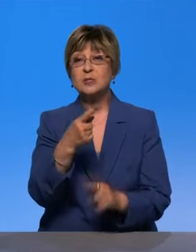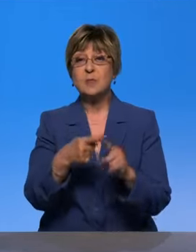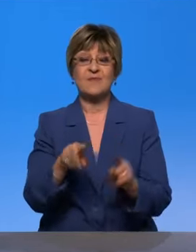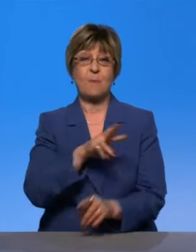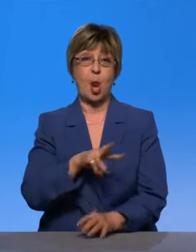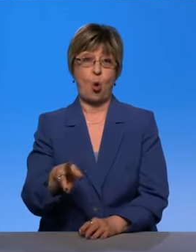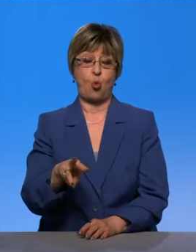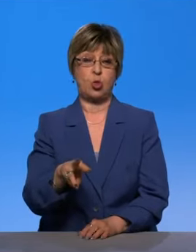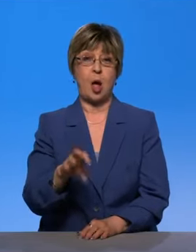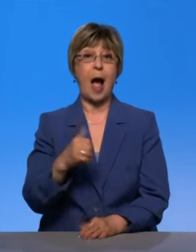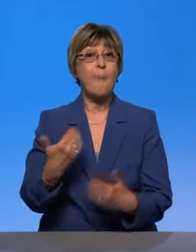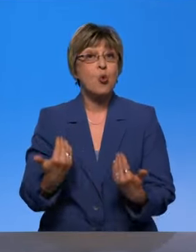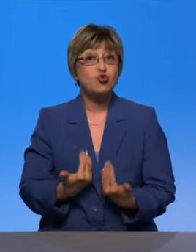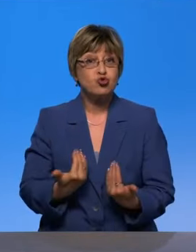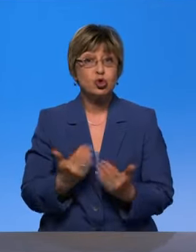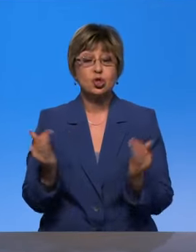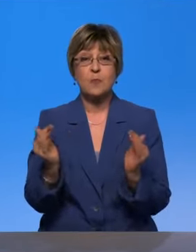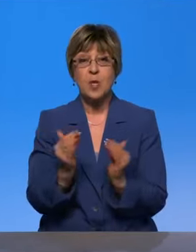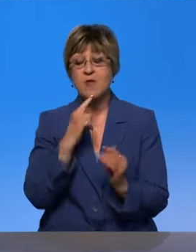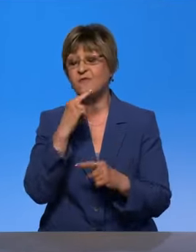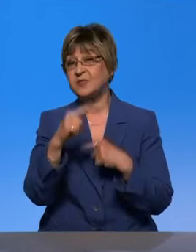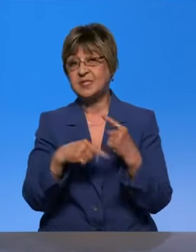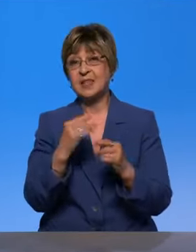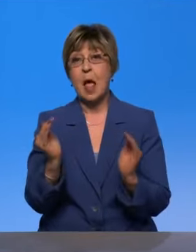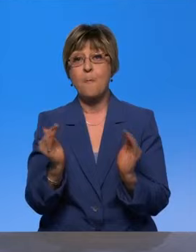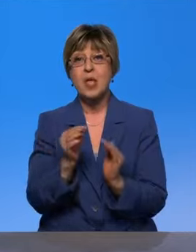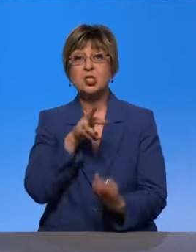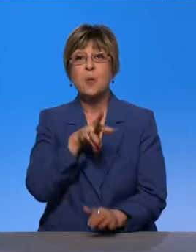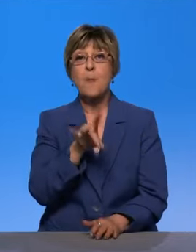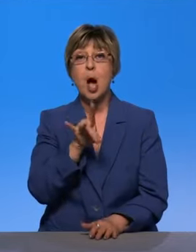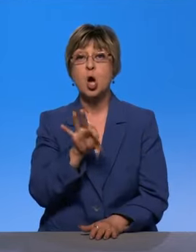А прожиточный минимум всегда меньше МРОД. То есть он